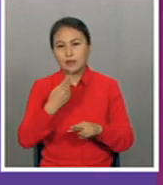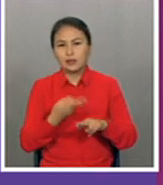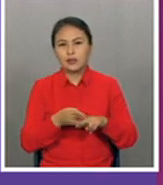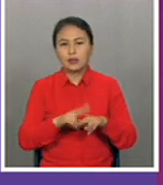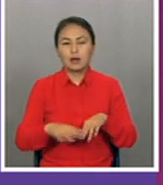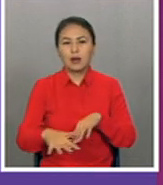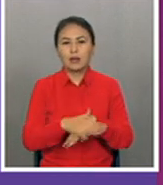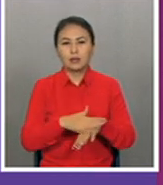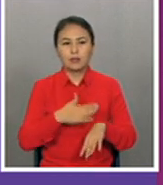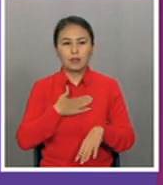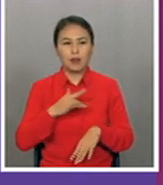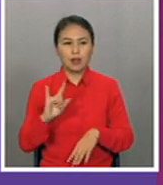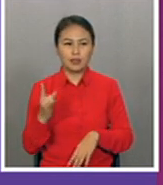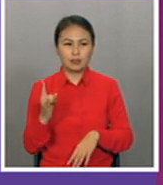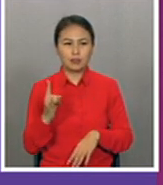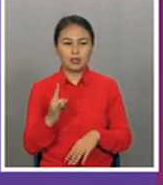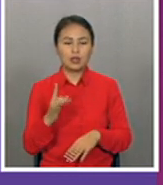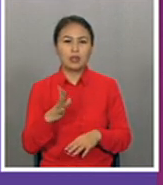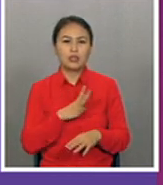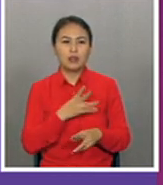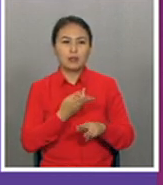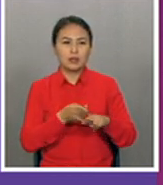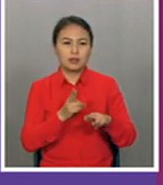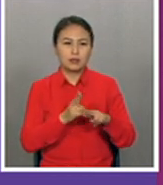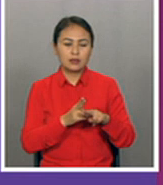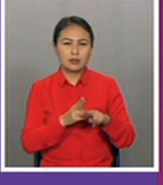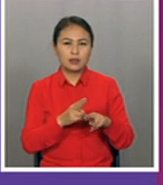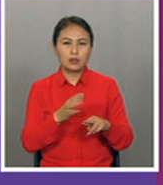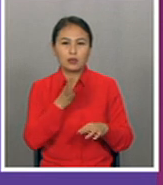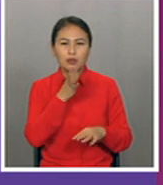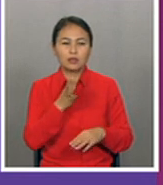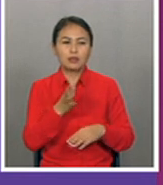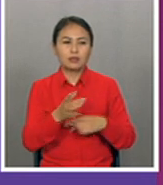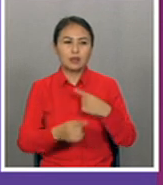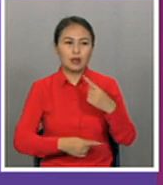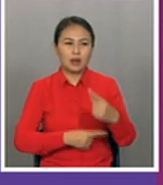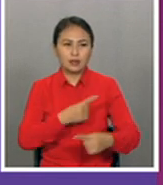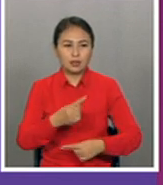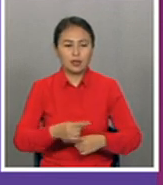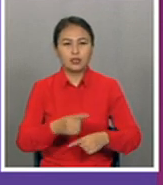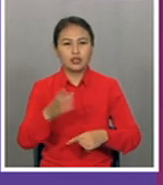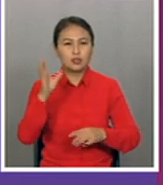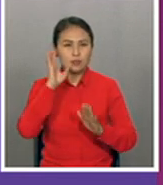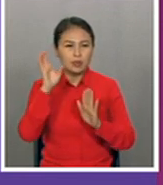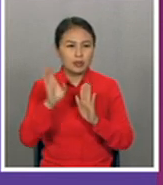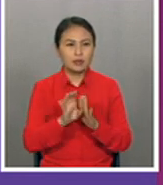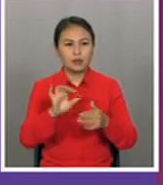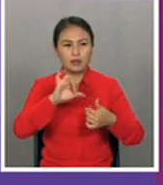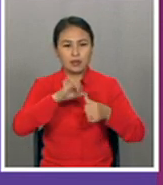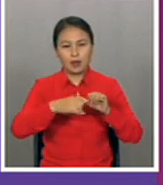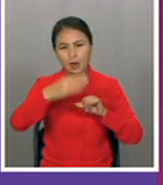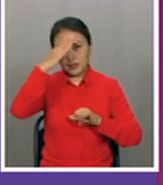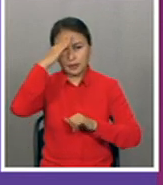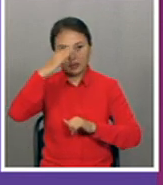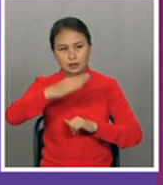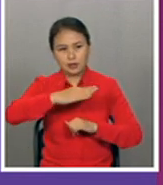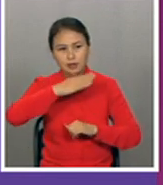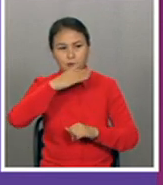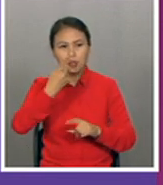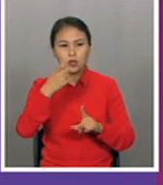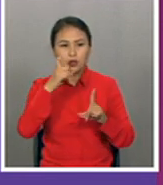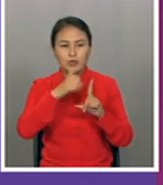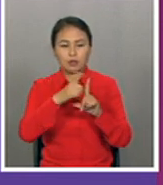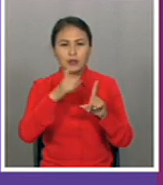халықтың баласымын, жағасынан алмайтын данасының, айтқанынан шықпайтын әкесінің, бір